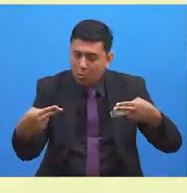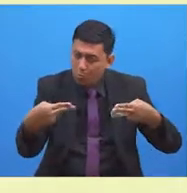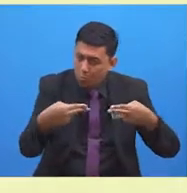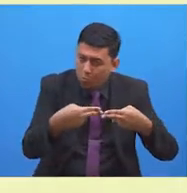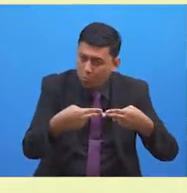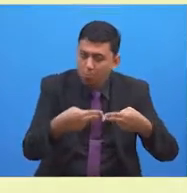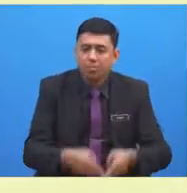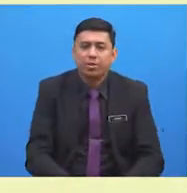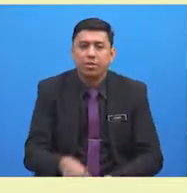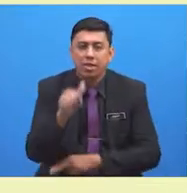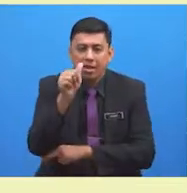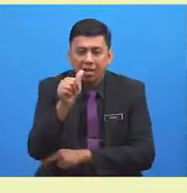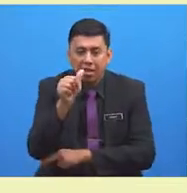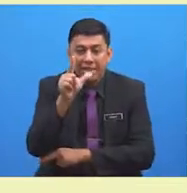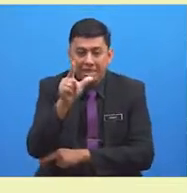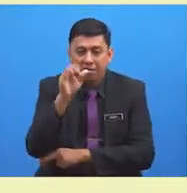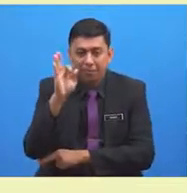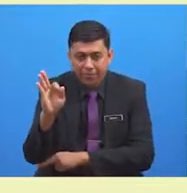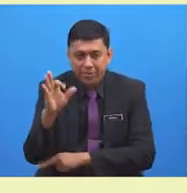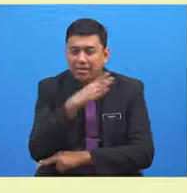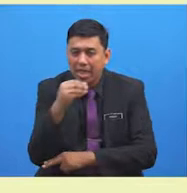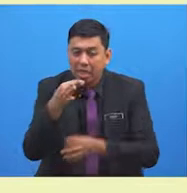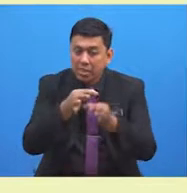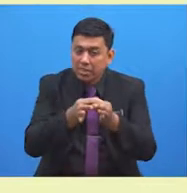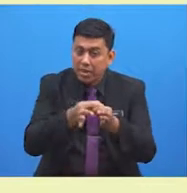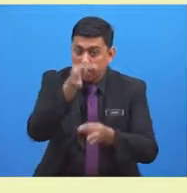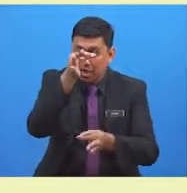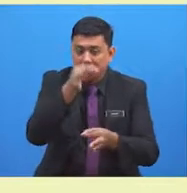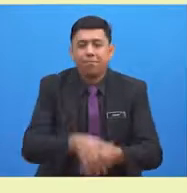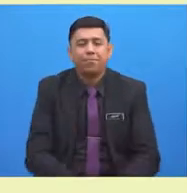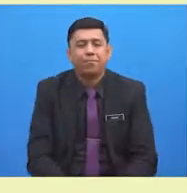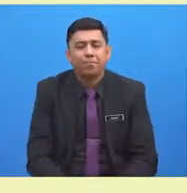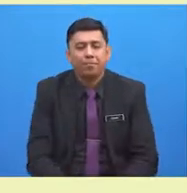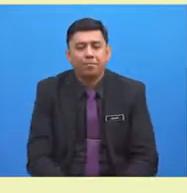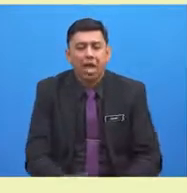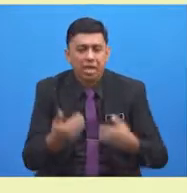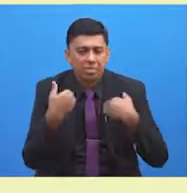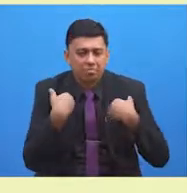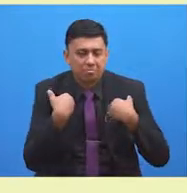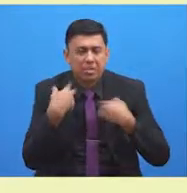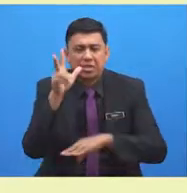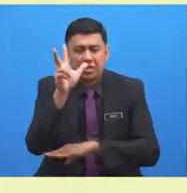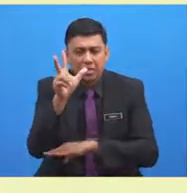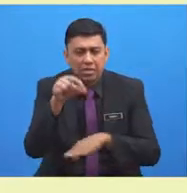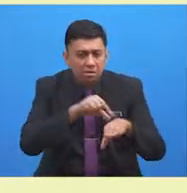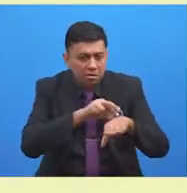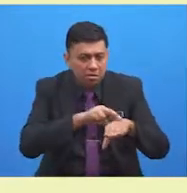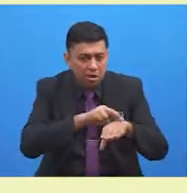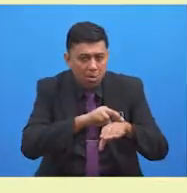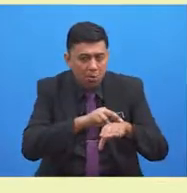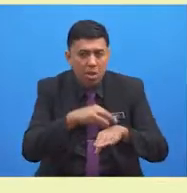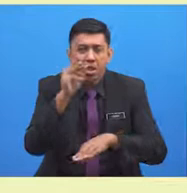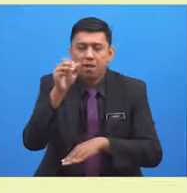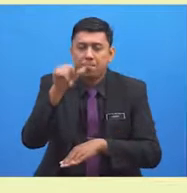menghubungkan laryngopharynx dengan trakea. Ianya terdiri daripada tiga rawan major,